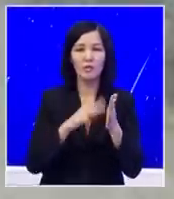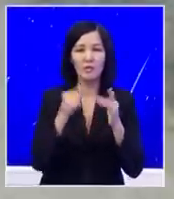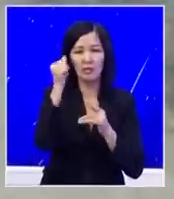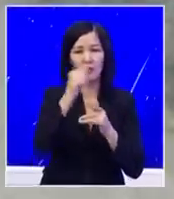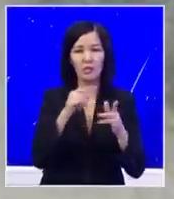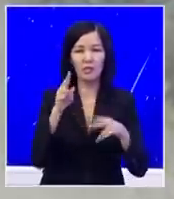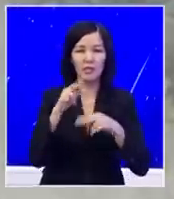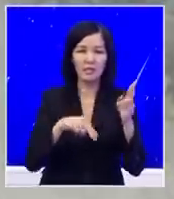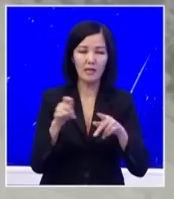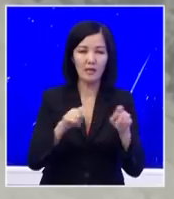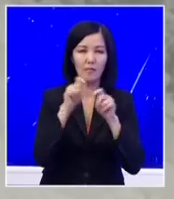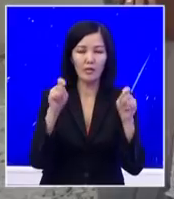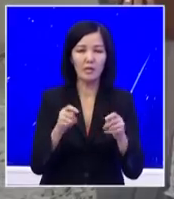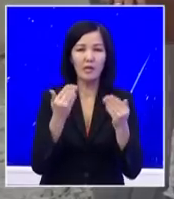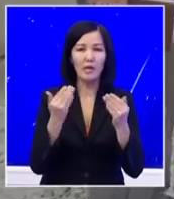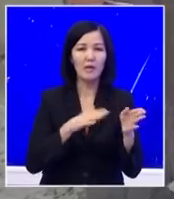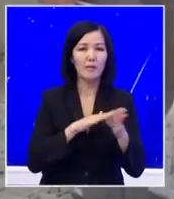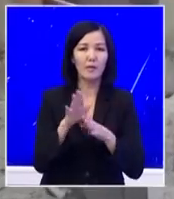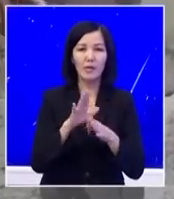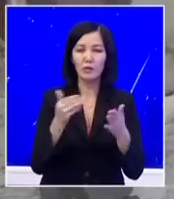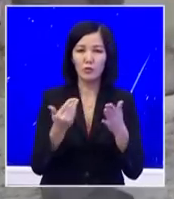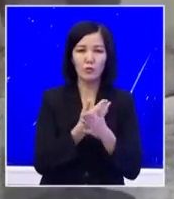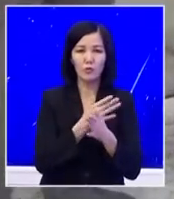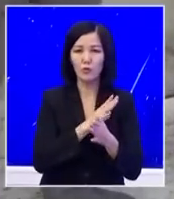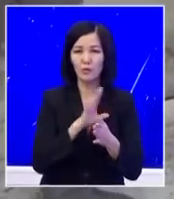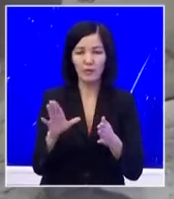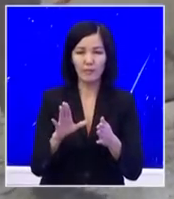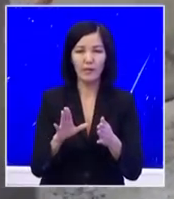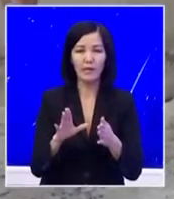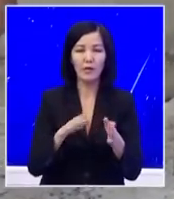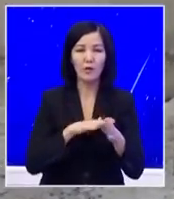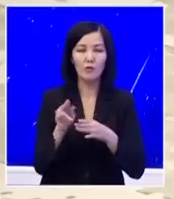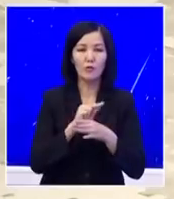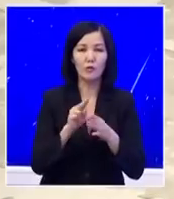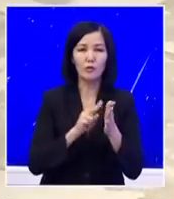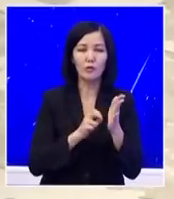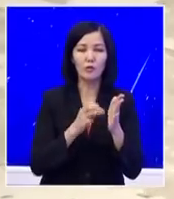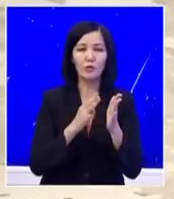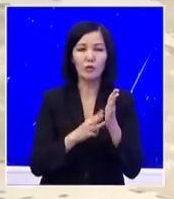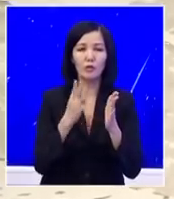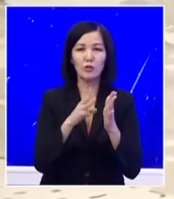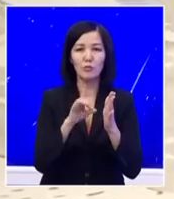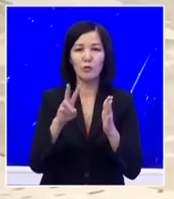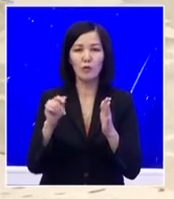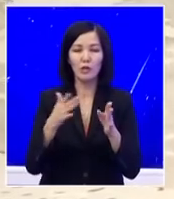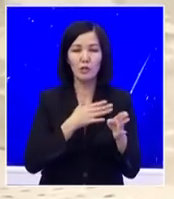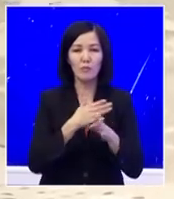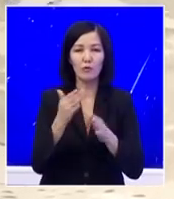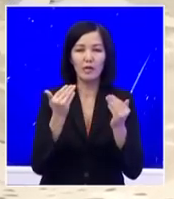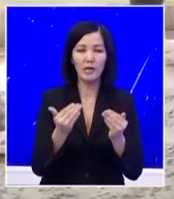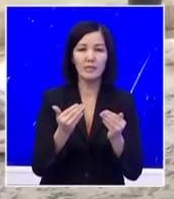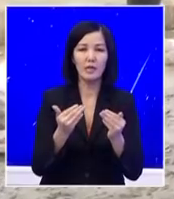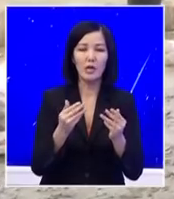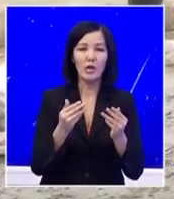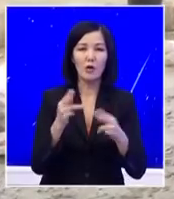80-ші жылдары салынған, сонан бері жаңартылмапты. Күрделі жөндеуге 783 миллион қаржы бөлінген, қазір мұнда